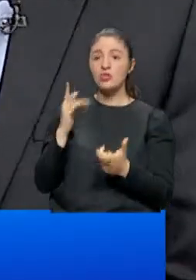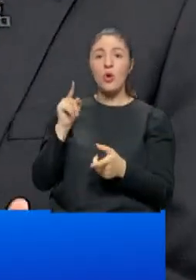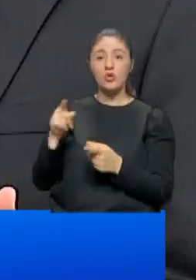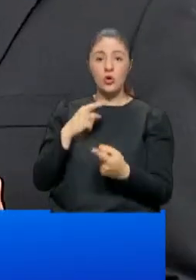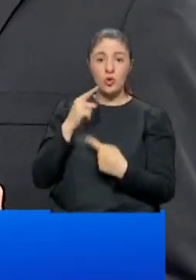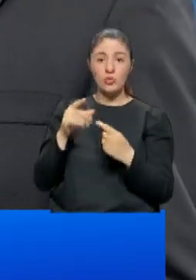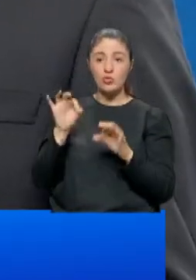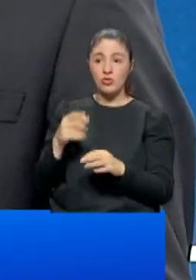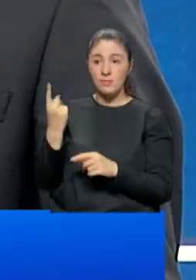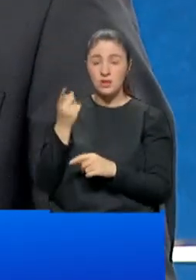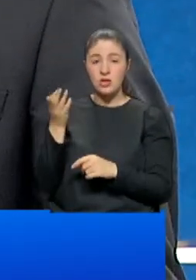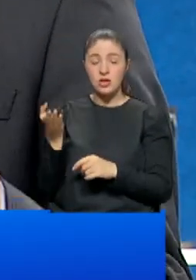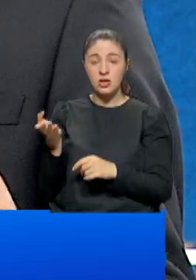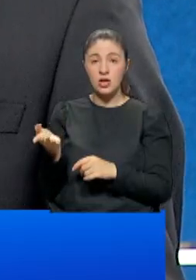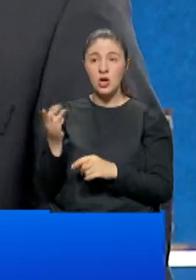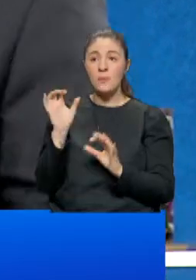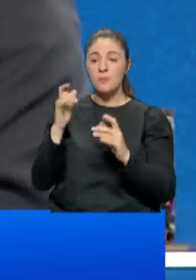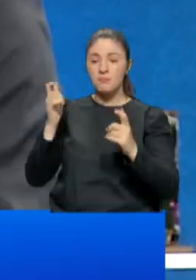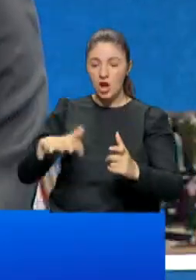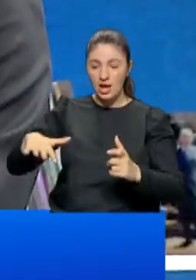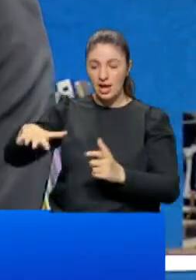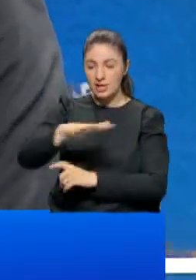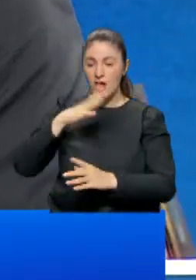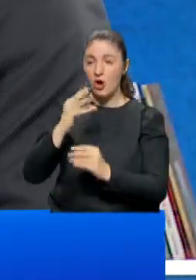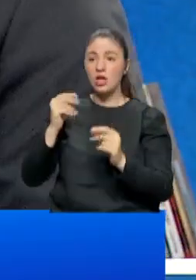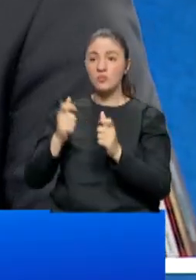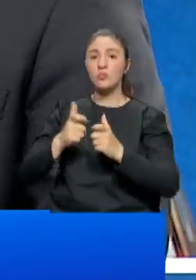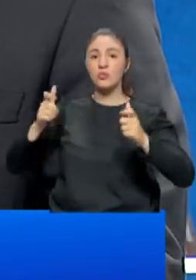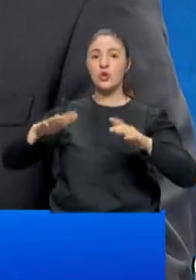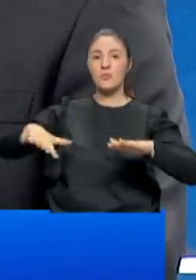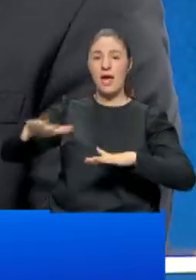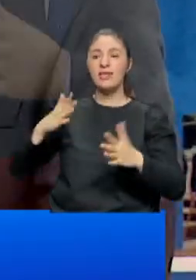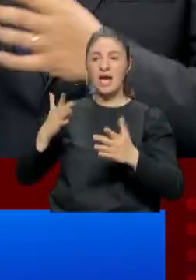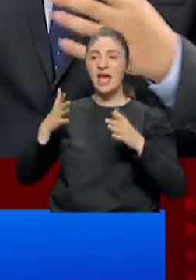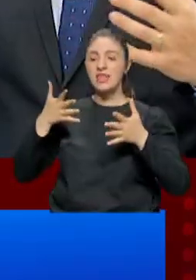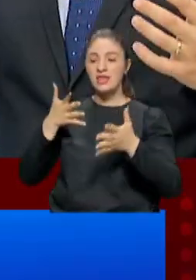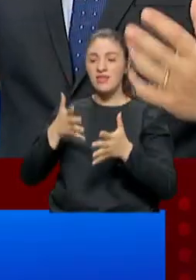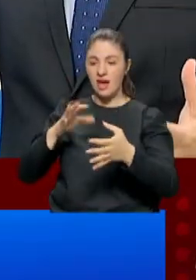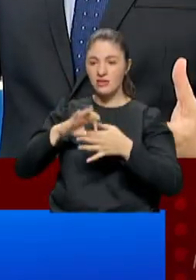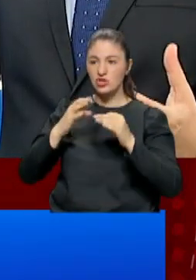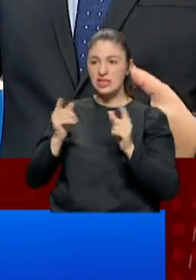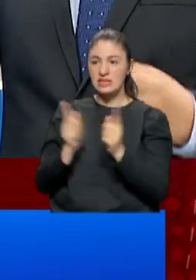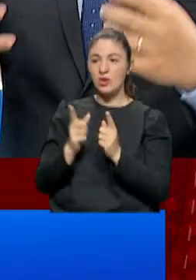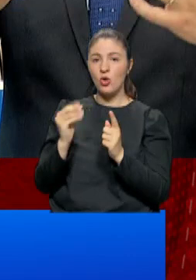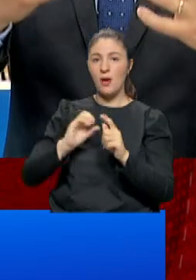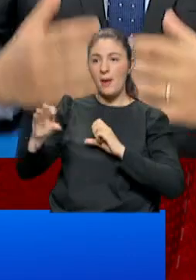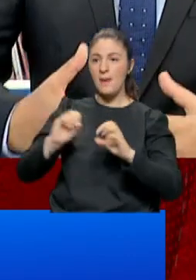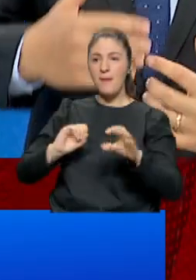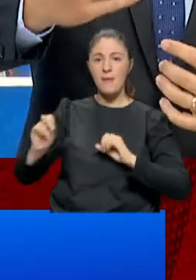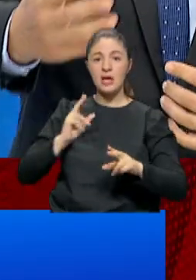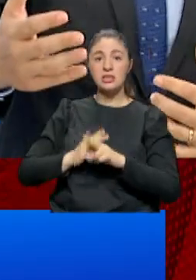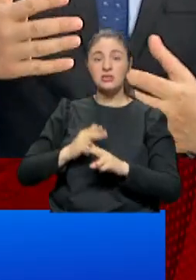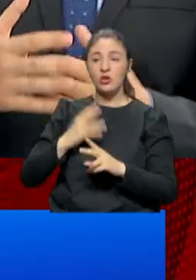gidiyoruz ki orada konuştuğumuz noktalardan bir tanesi bölgesel leşen globalleşme yani tedarik zincirleri kısaldığı